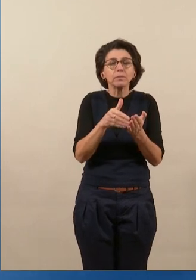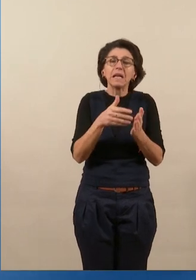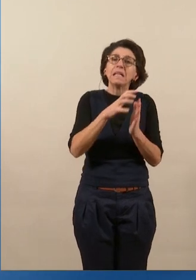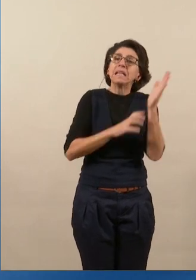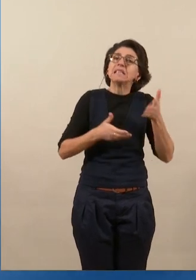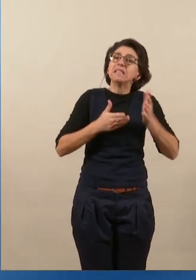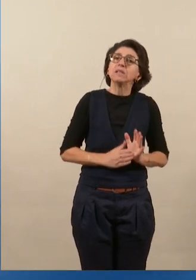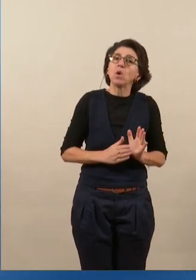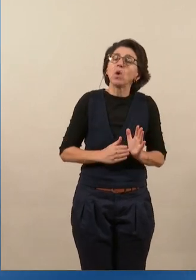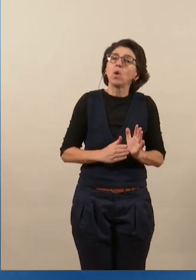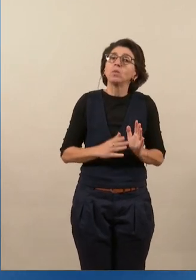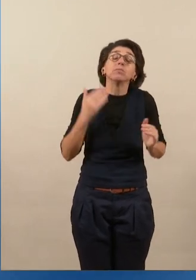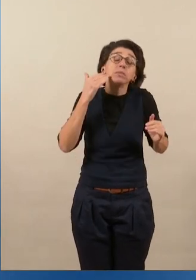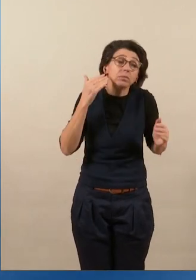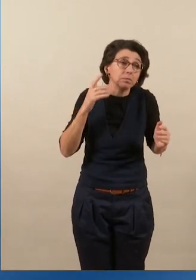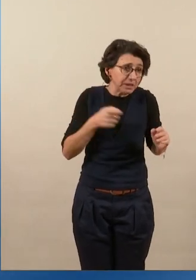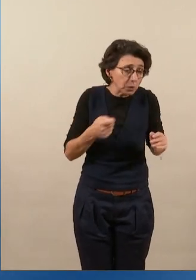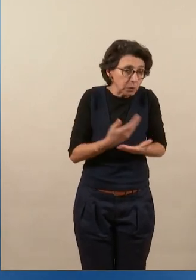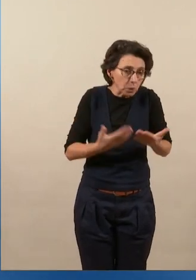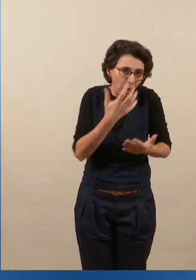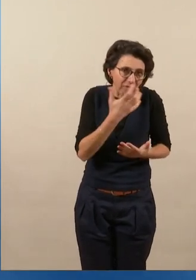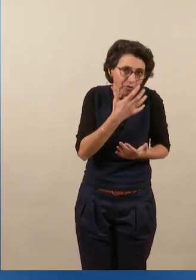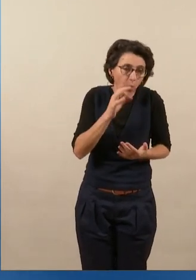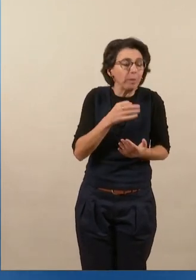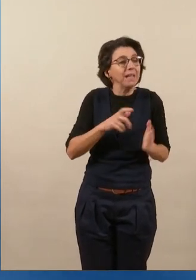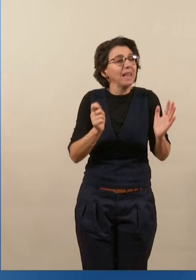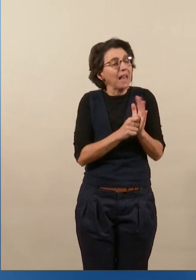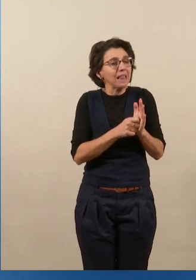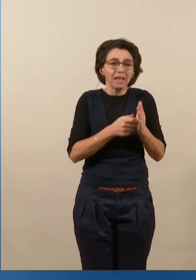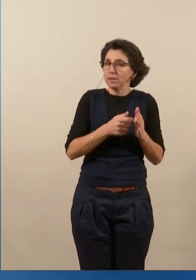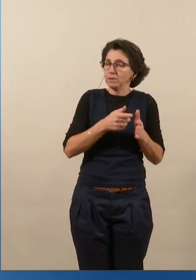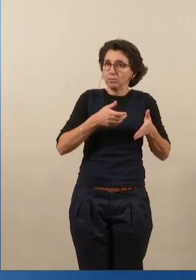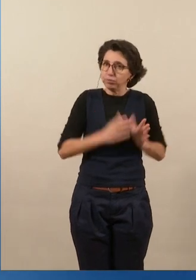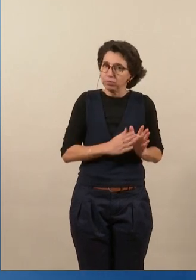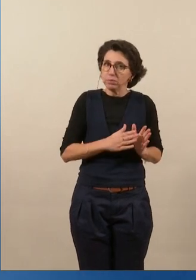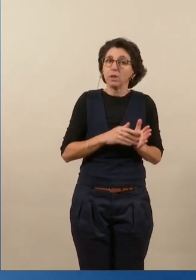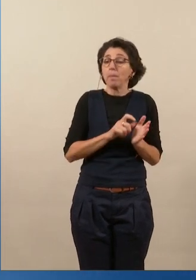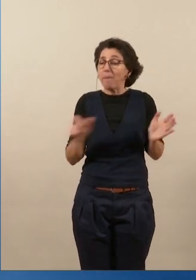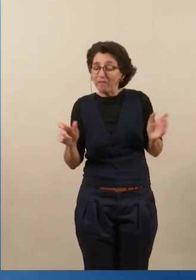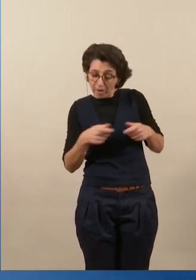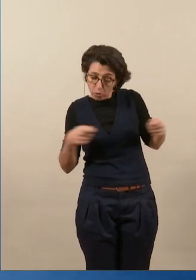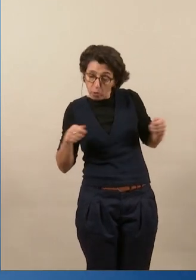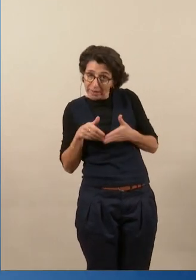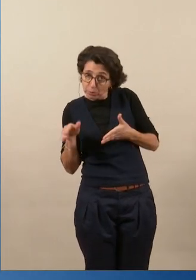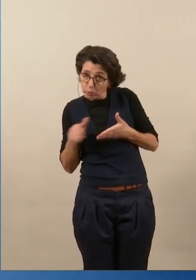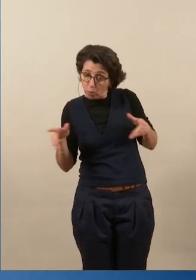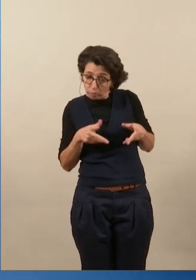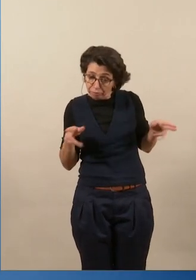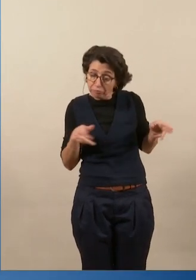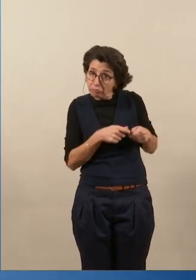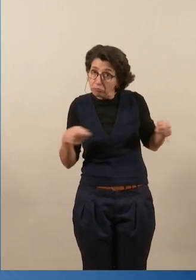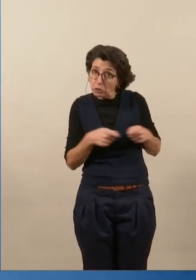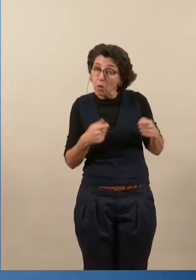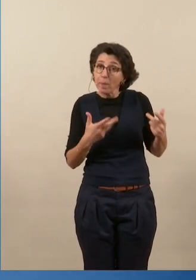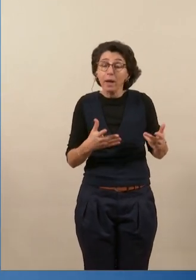hélas c'est dramatique je précise est-ce qu'on fait selon la loi Monsieur le Maire est-ce que vous faites les arrêtés d'expulsion